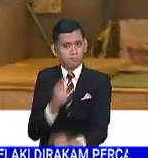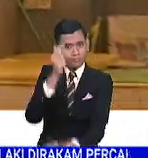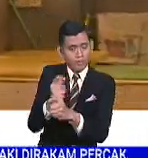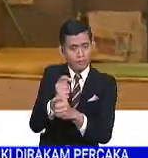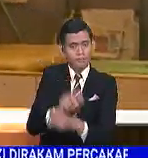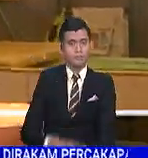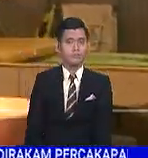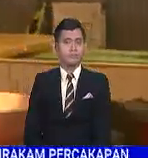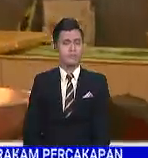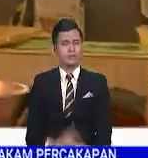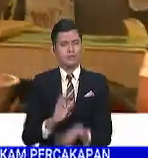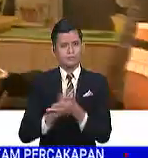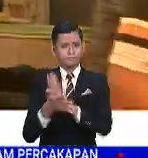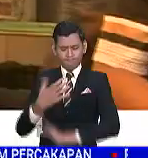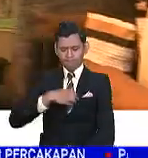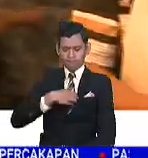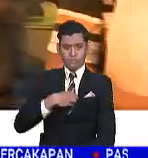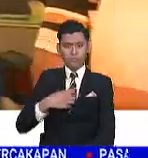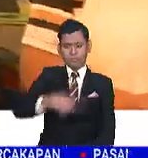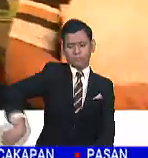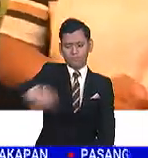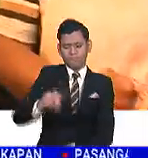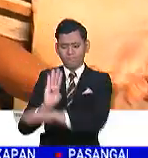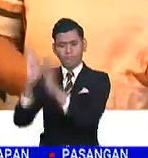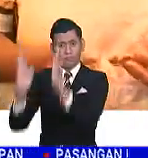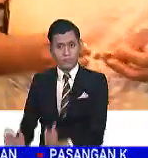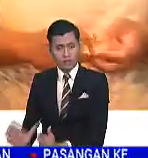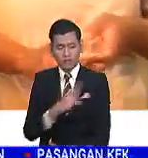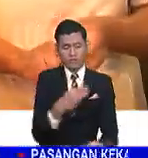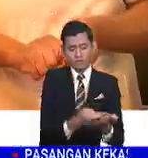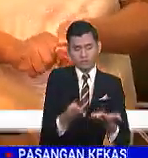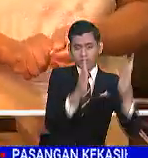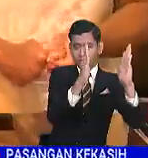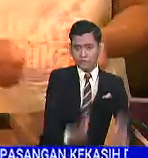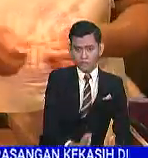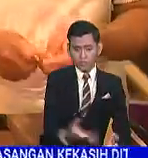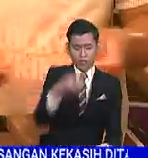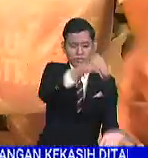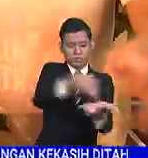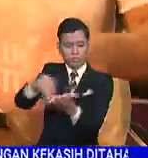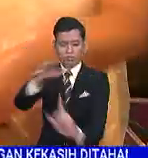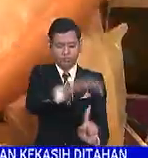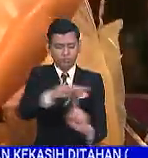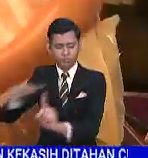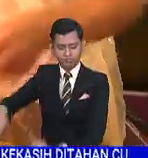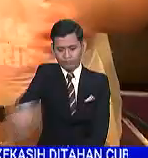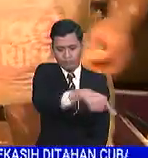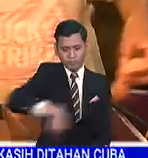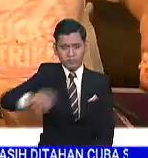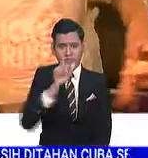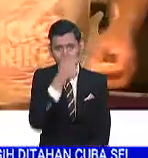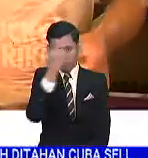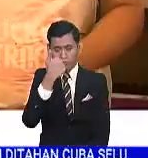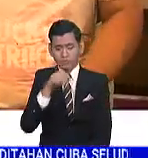yang menjadi rungutan bagi para peniaga dan juga pembeli di lokasi pasar ini adalah berkenaan